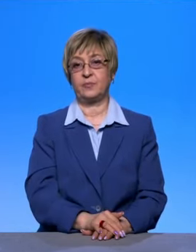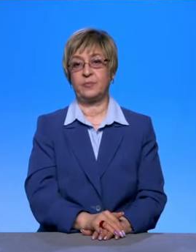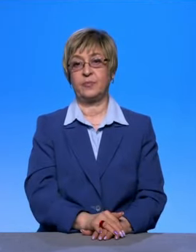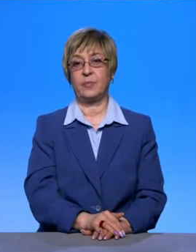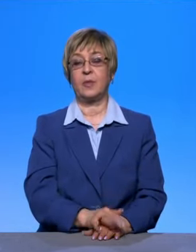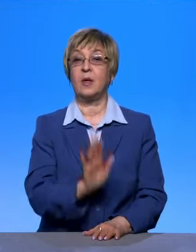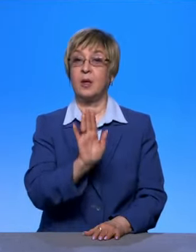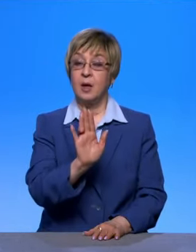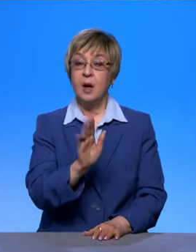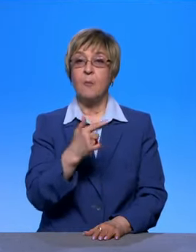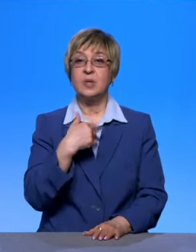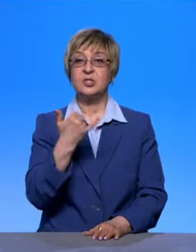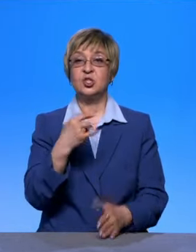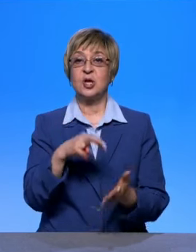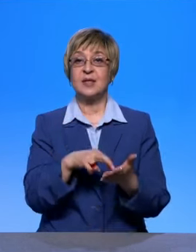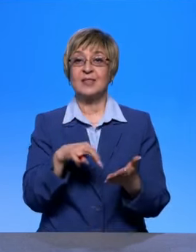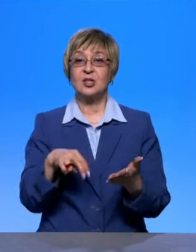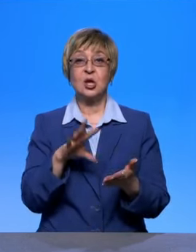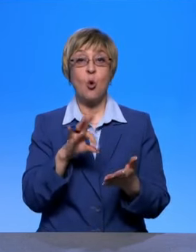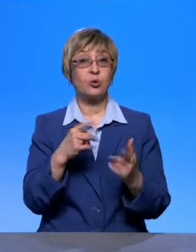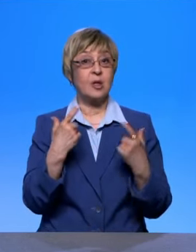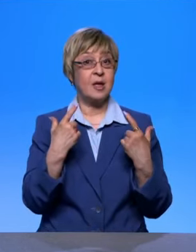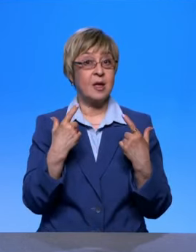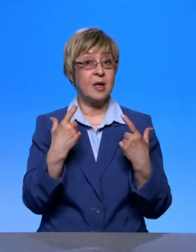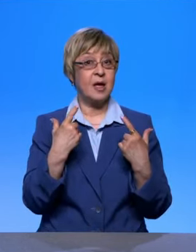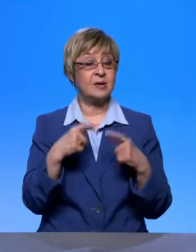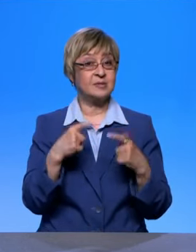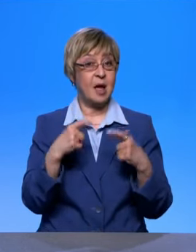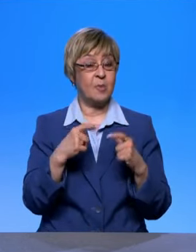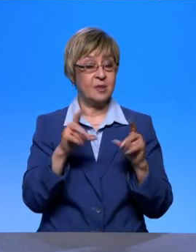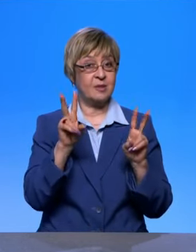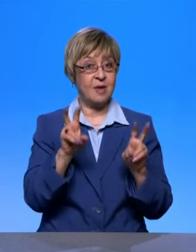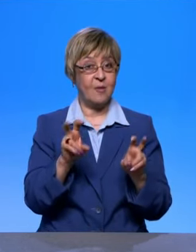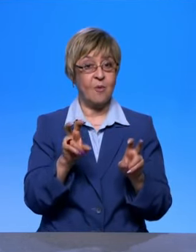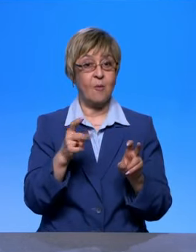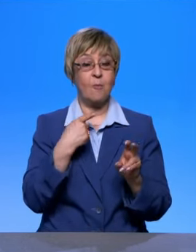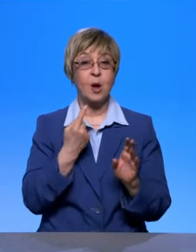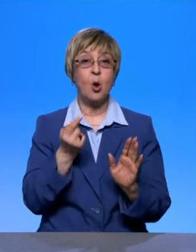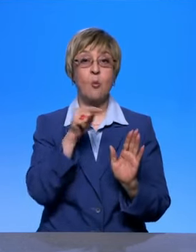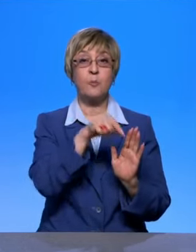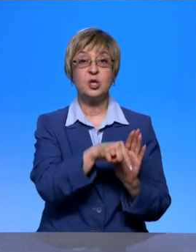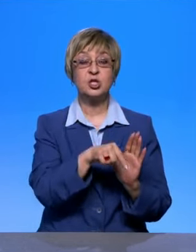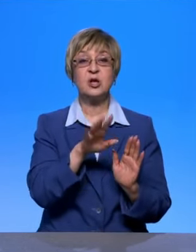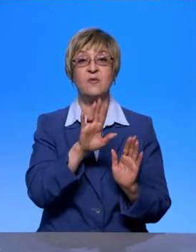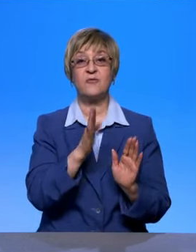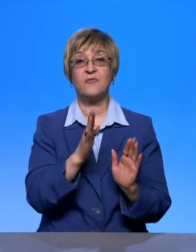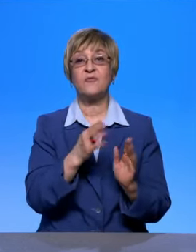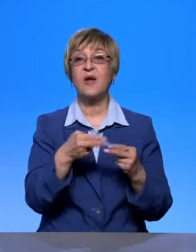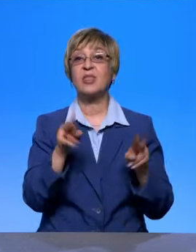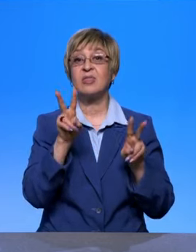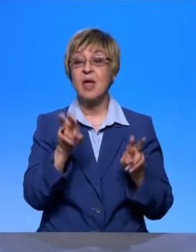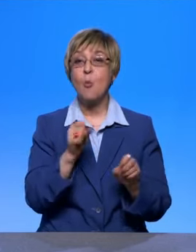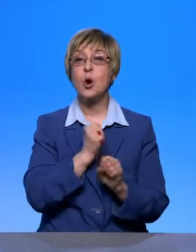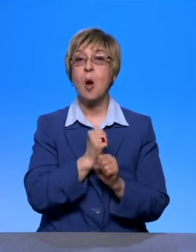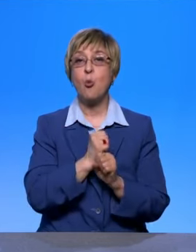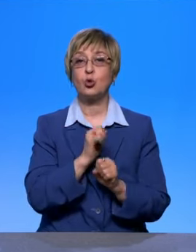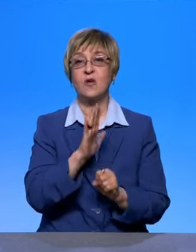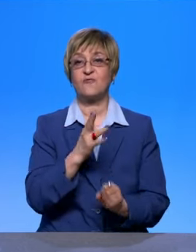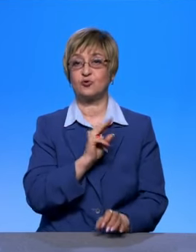темы экзамена. А мы так тактично оттуда. Мы плавно ушли в тему работы школы. Вы наверное, с этого начали, сказали, да. Что где-то